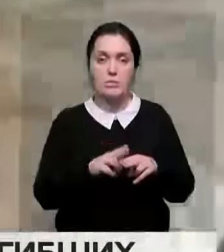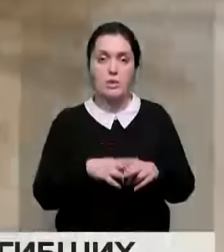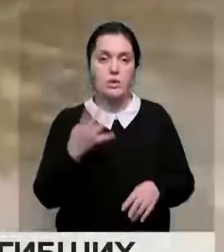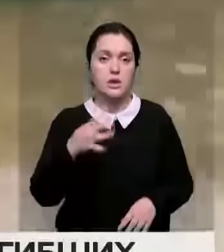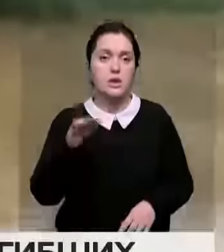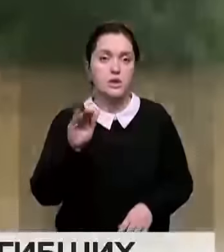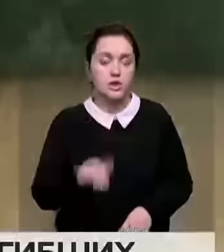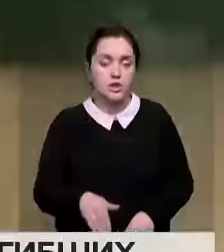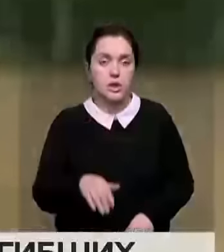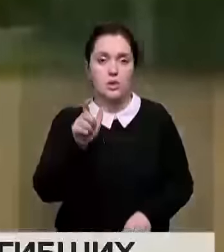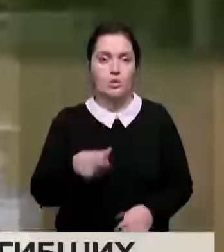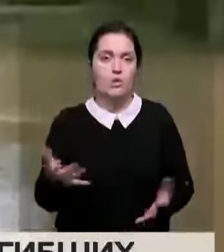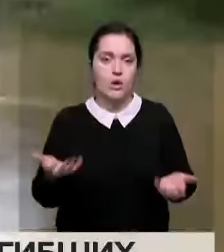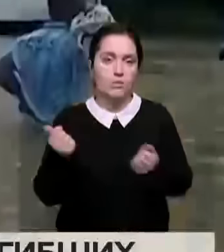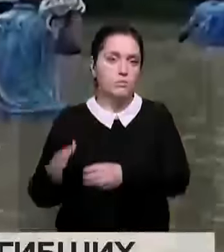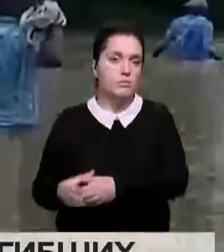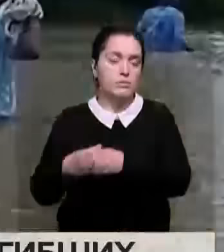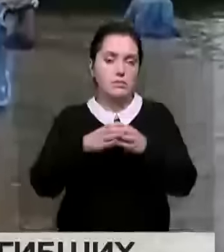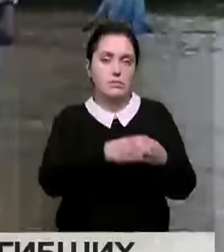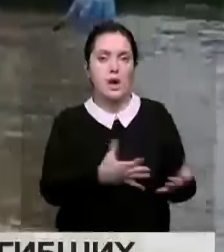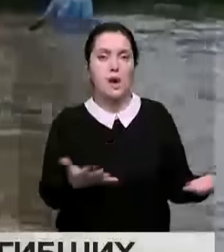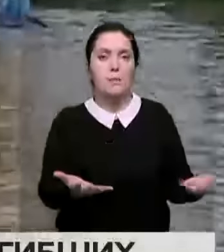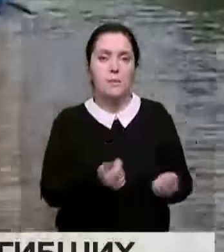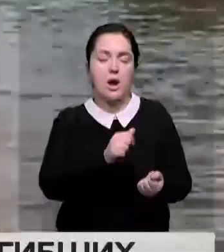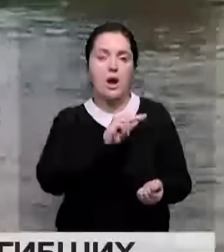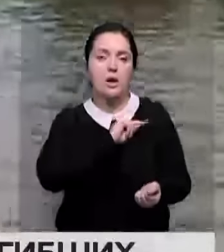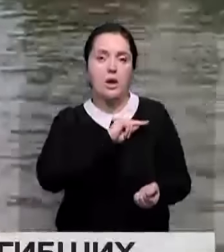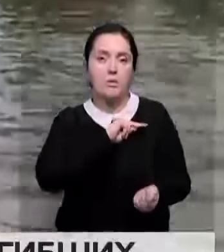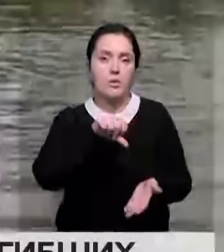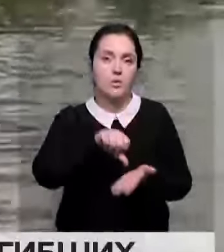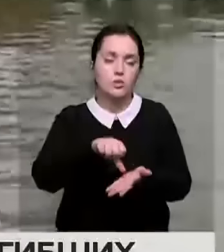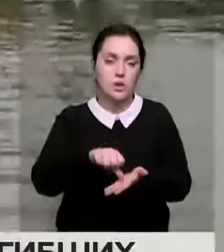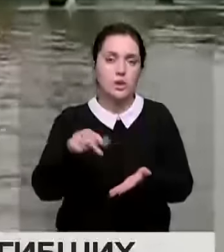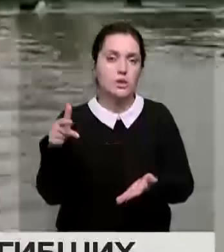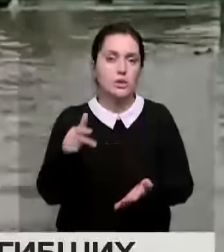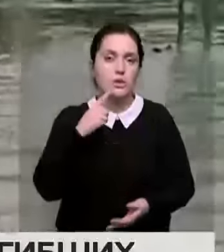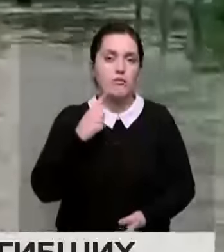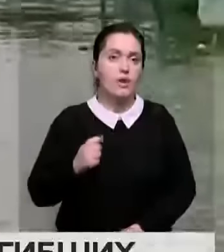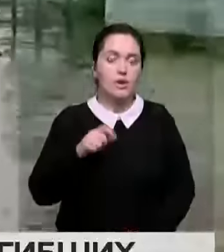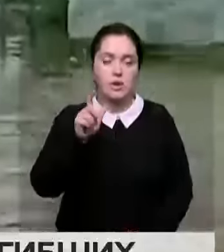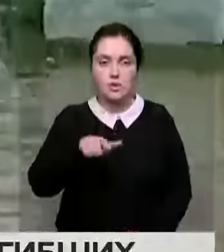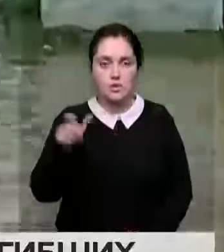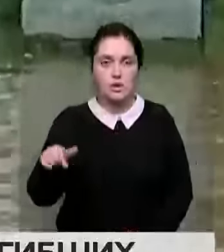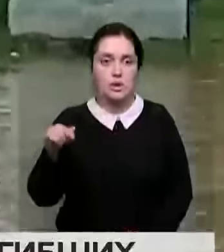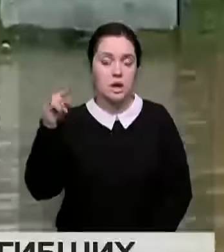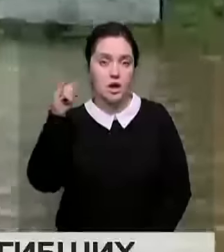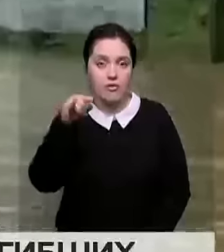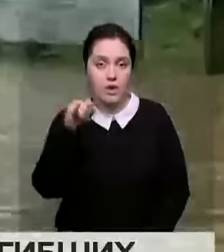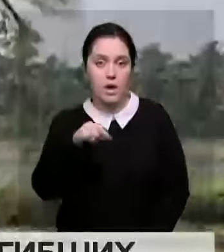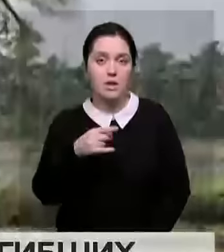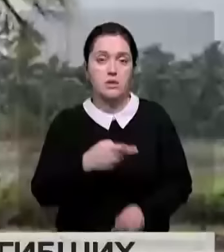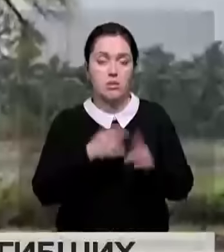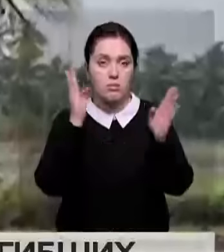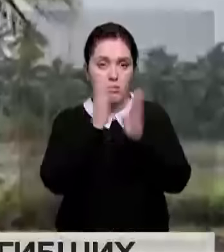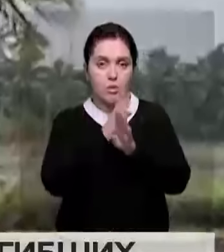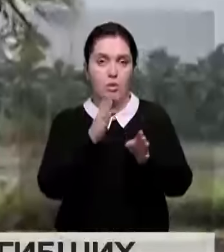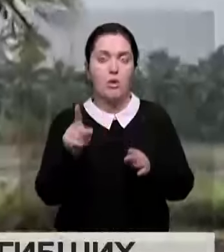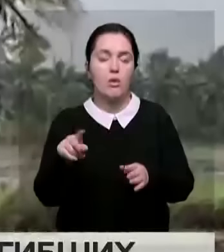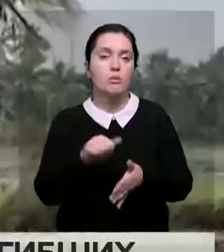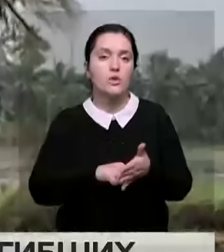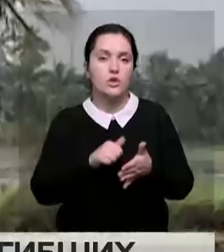около 40 тысяч жителей. В спасательных работах задействованы 3000 военнослужащих и авиация. По данным метеорологов, метеорологов. Непогода